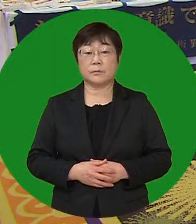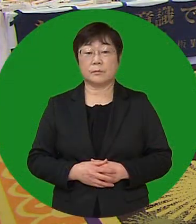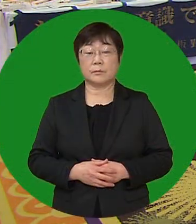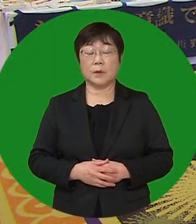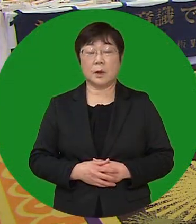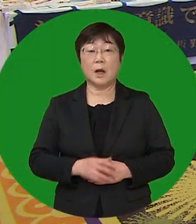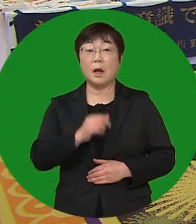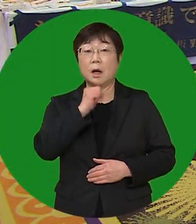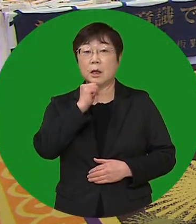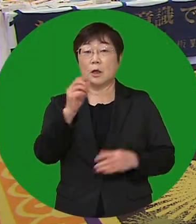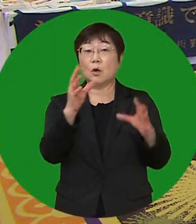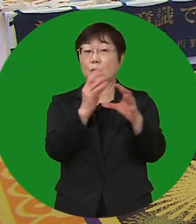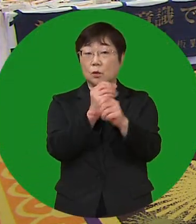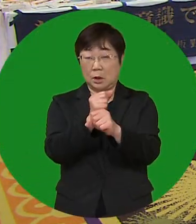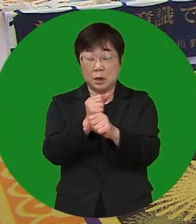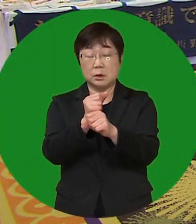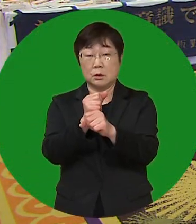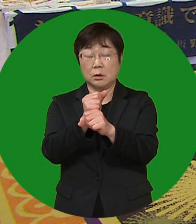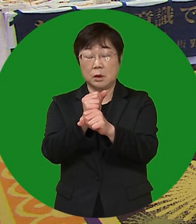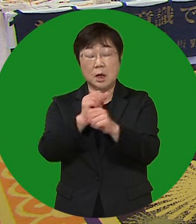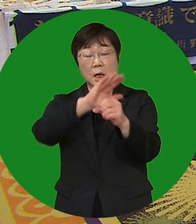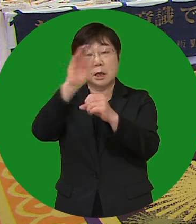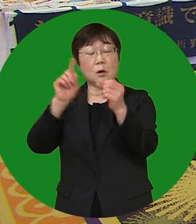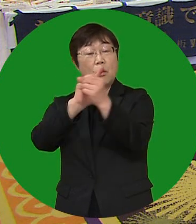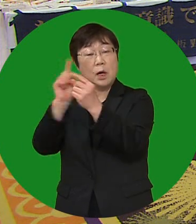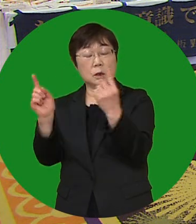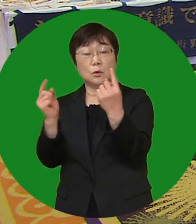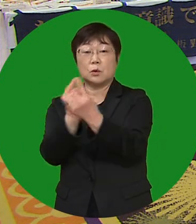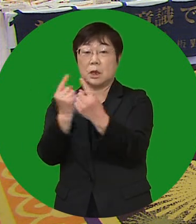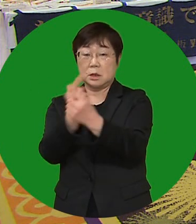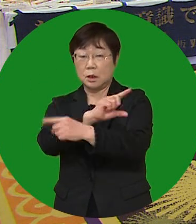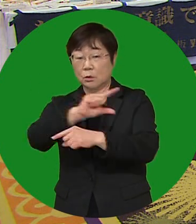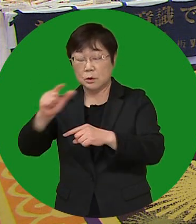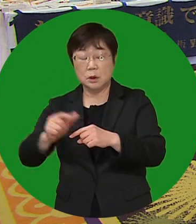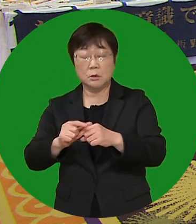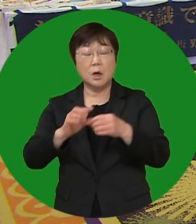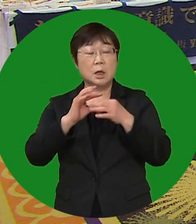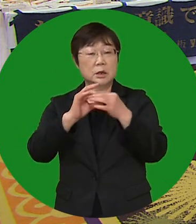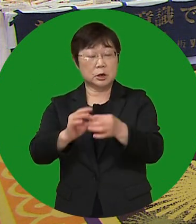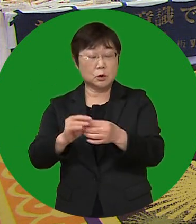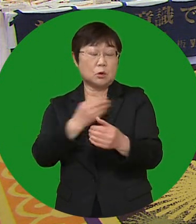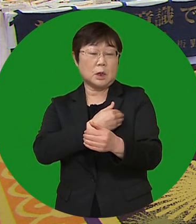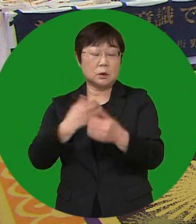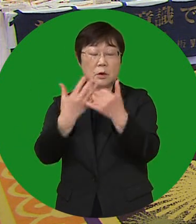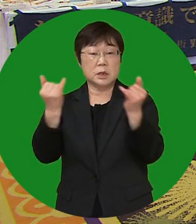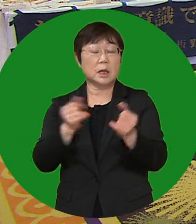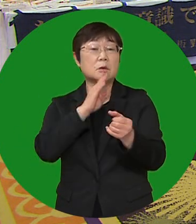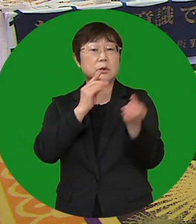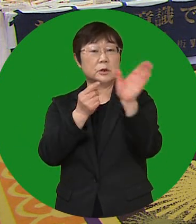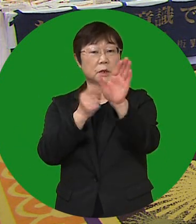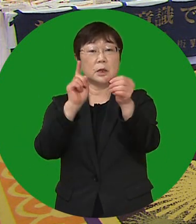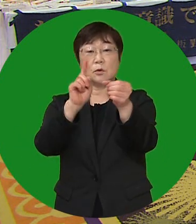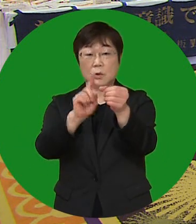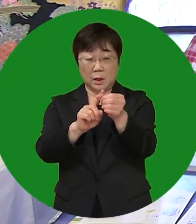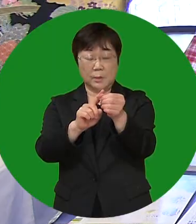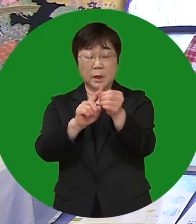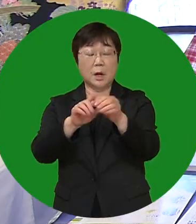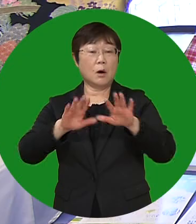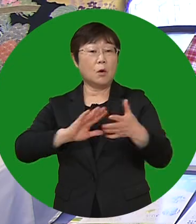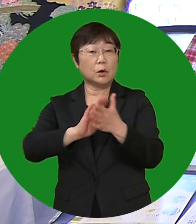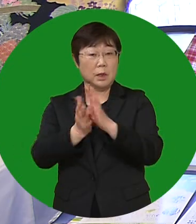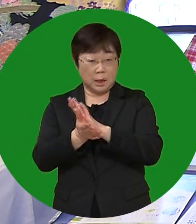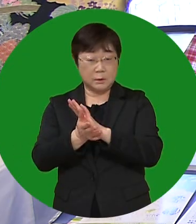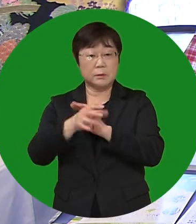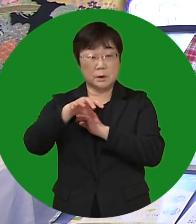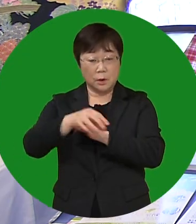貧困の解消や気候変動対策など持続可能な社会を実現するため本件